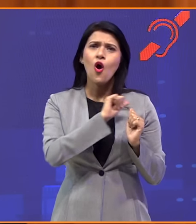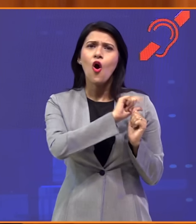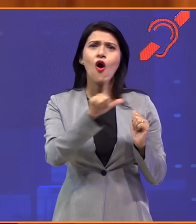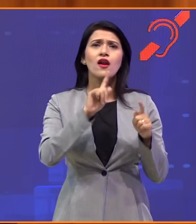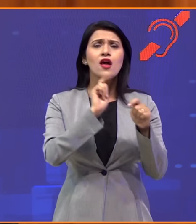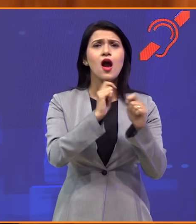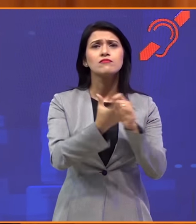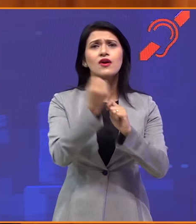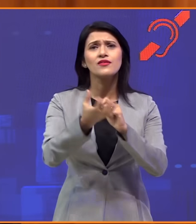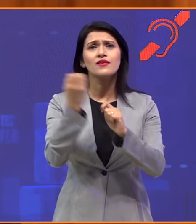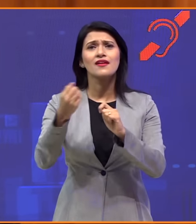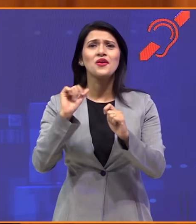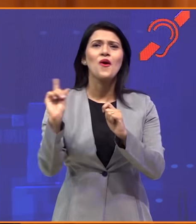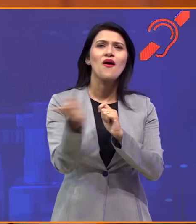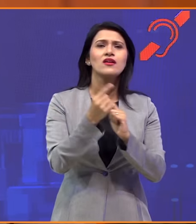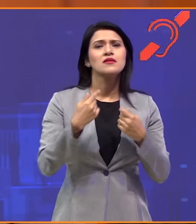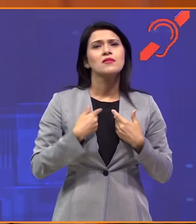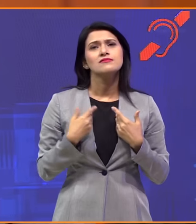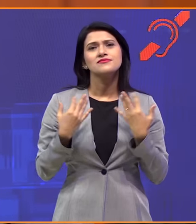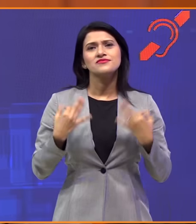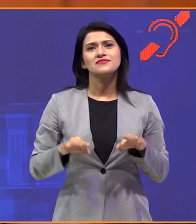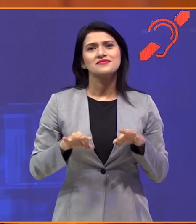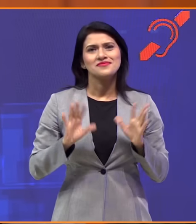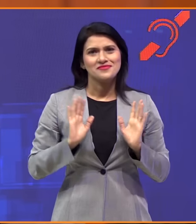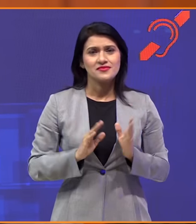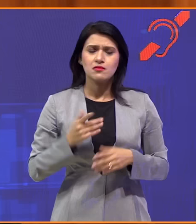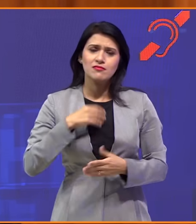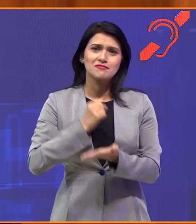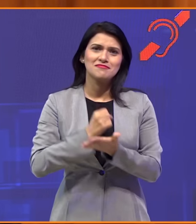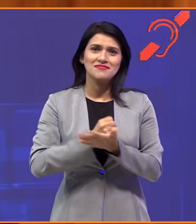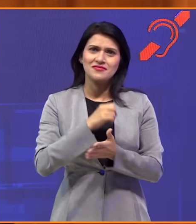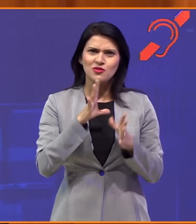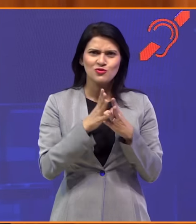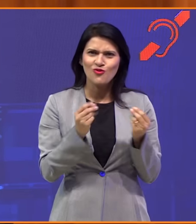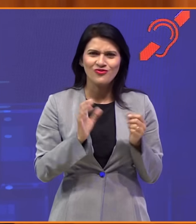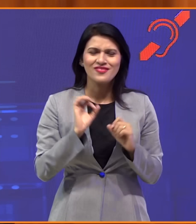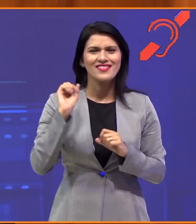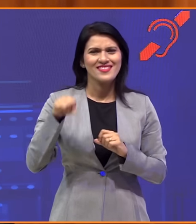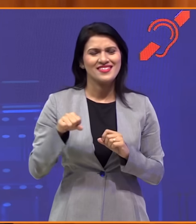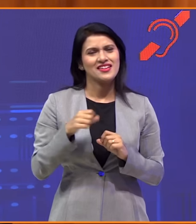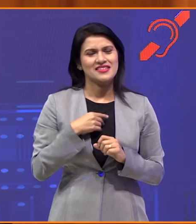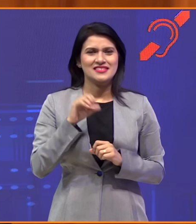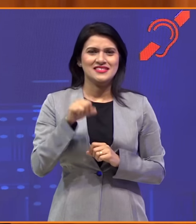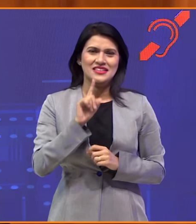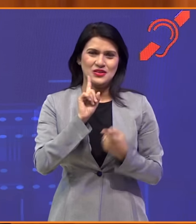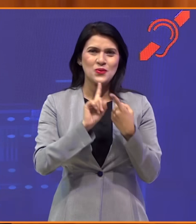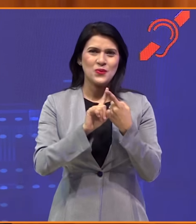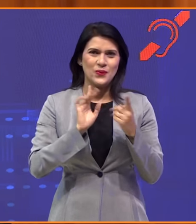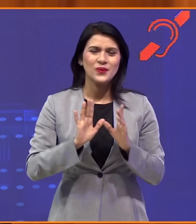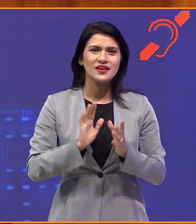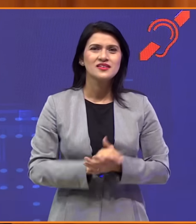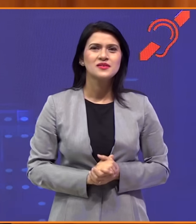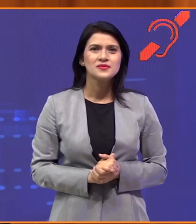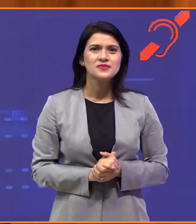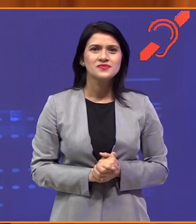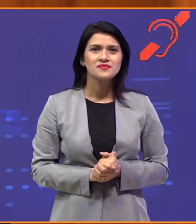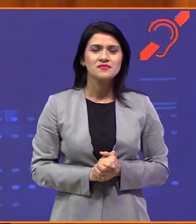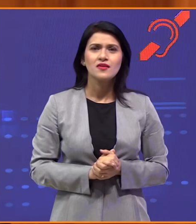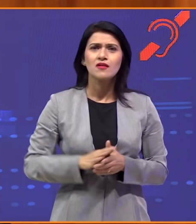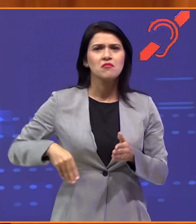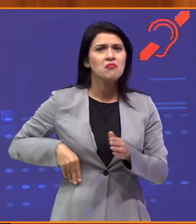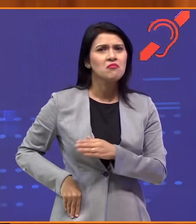थे मेरे पास काम बिल्कुल नहीं था तू भी जिद नहीं छोड़ी अब एक चीज है कि जब पॉकेट में